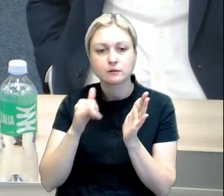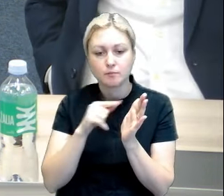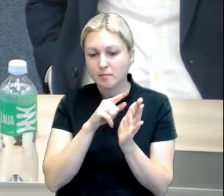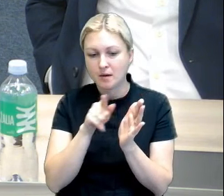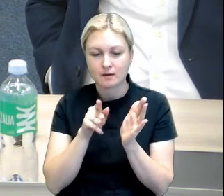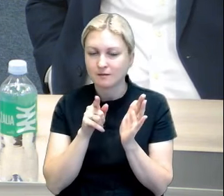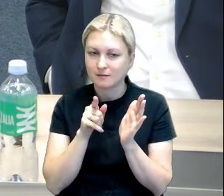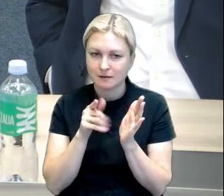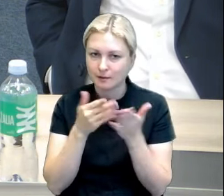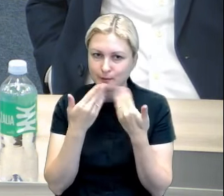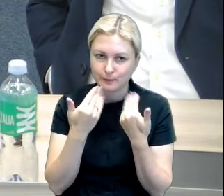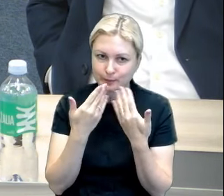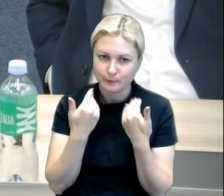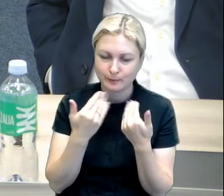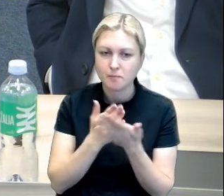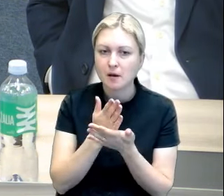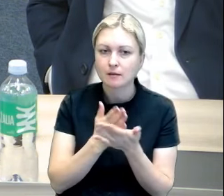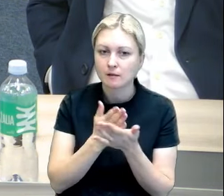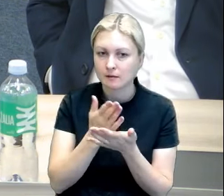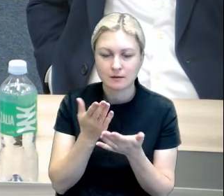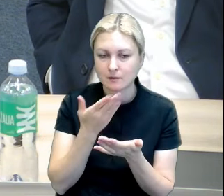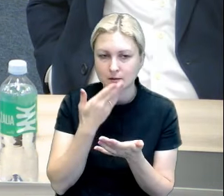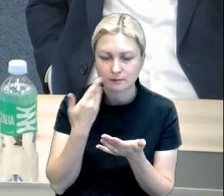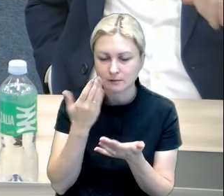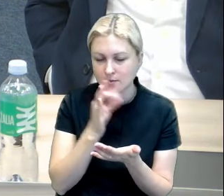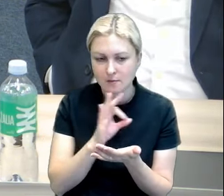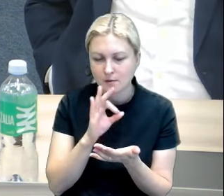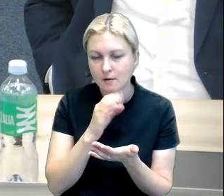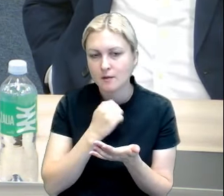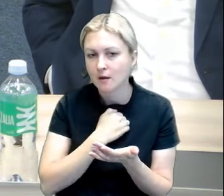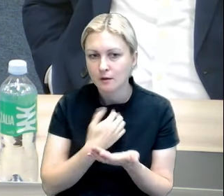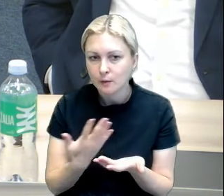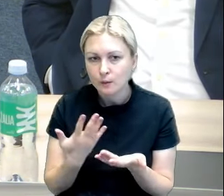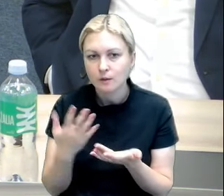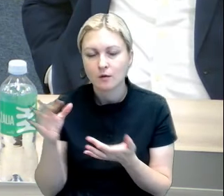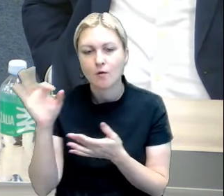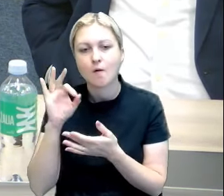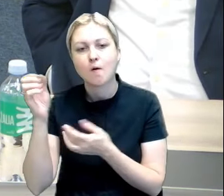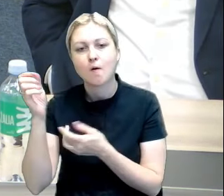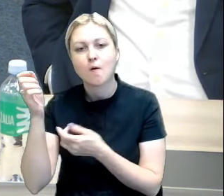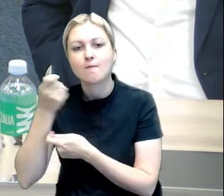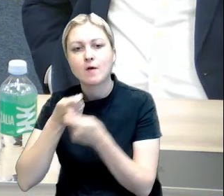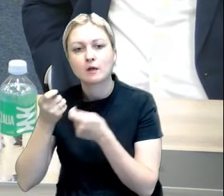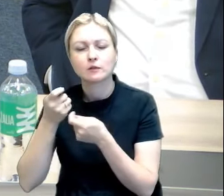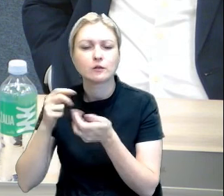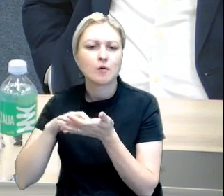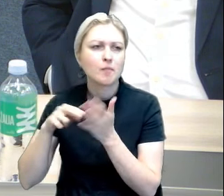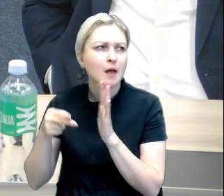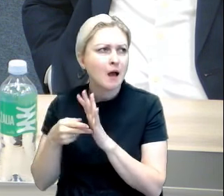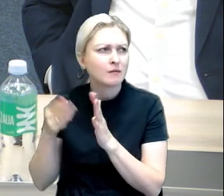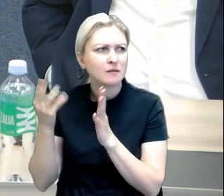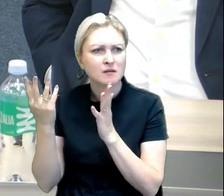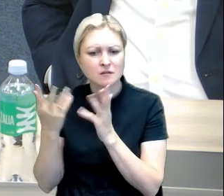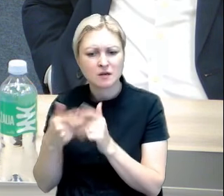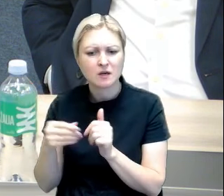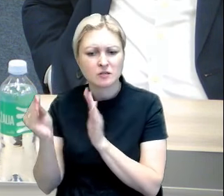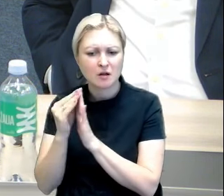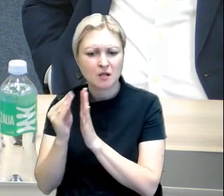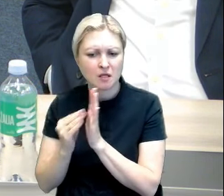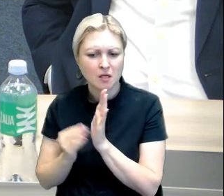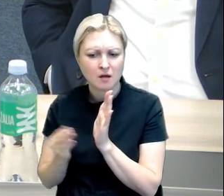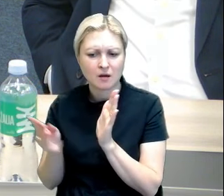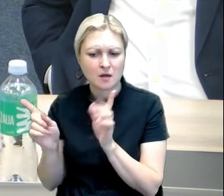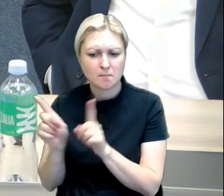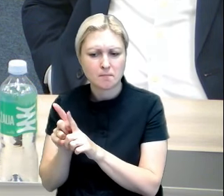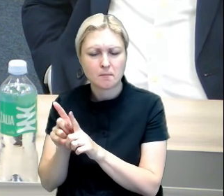ilgą įdirbį prie verslo plano taip pat ten daug tų skaičių abejotinų jis tiesiog sudėtas kaip sudėtas kad ir ant